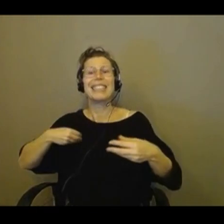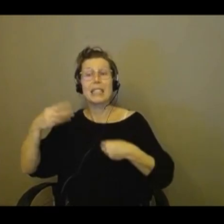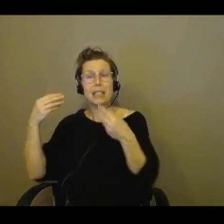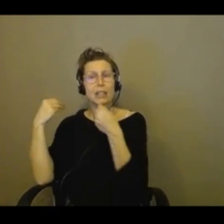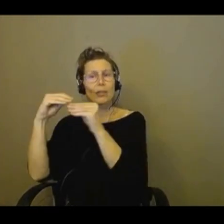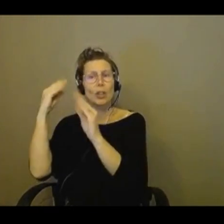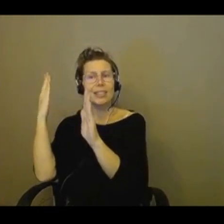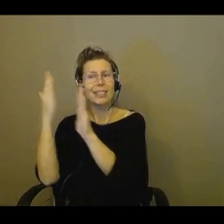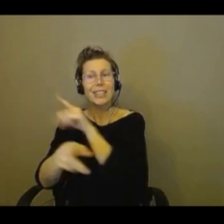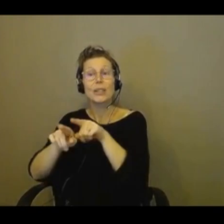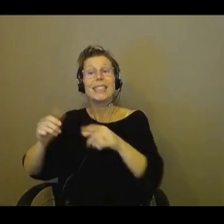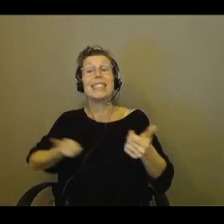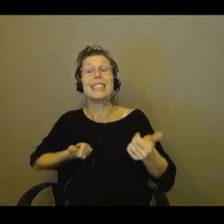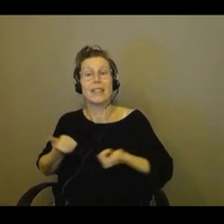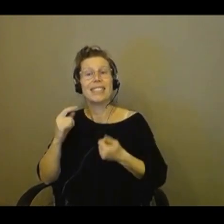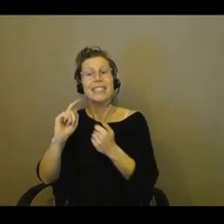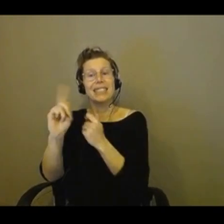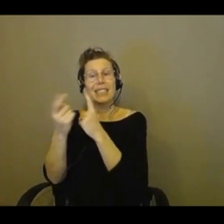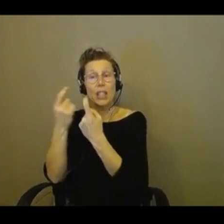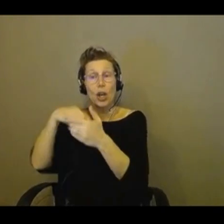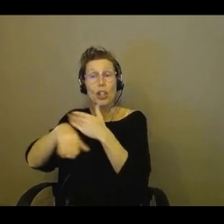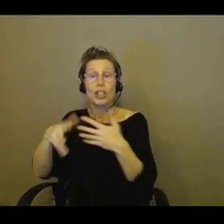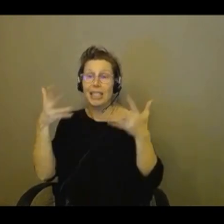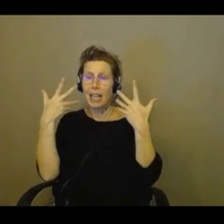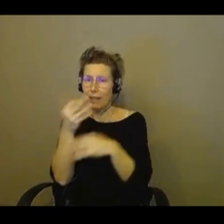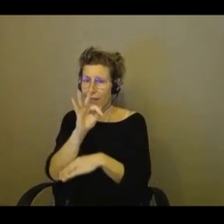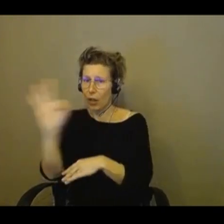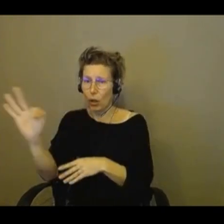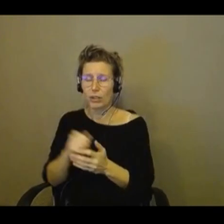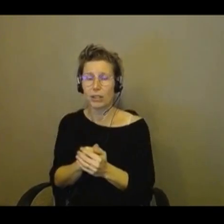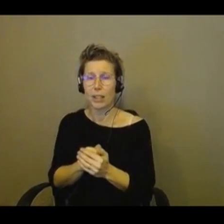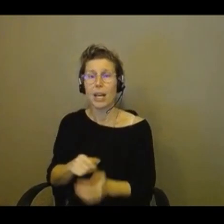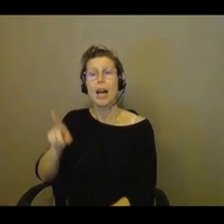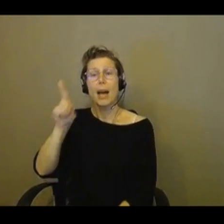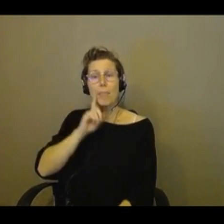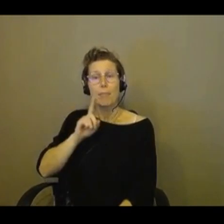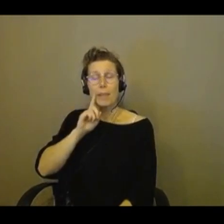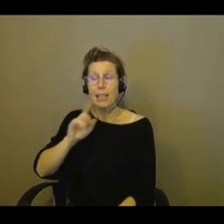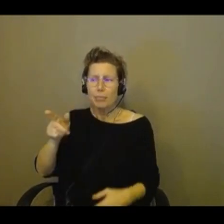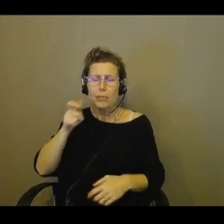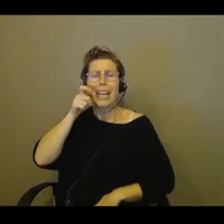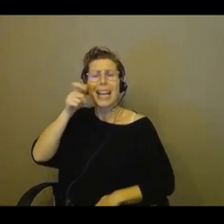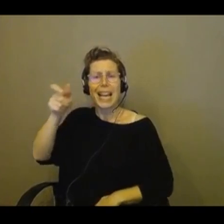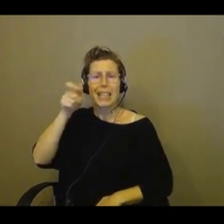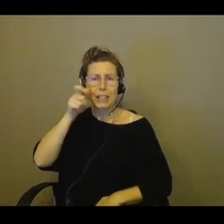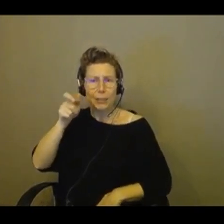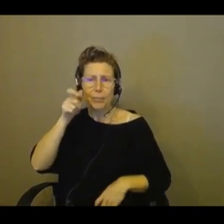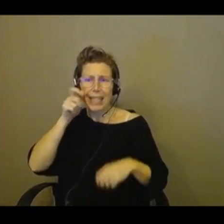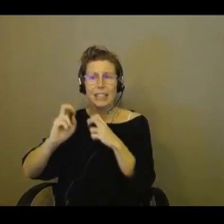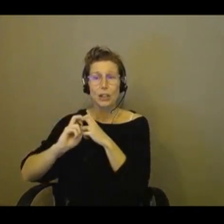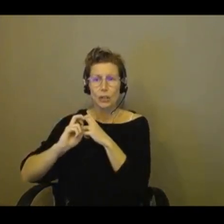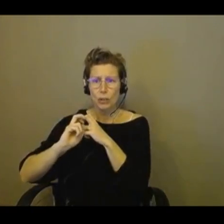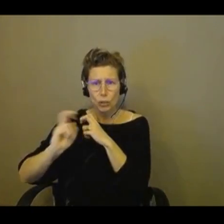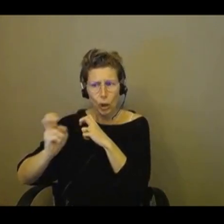Bonjour. On a également Muriel Larouillet, experte accessibilité des transports à la délégation ministérielle à l'accessibilité.